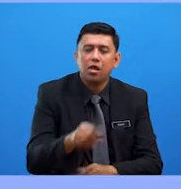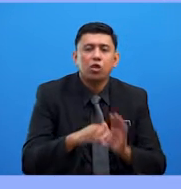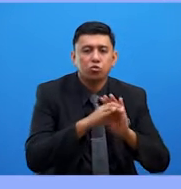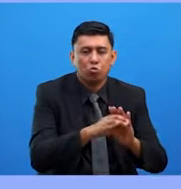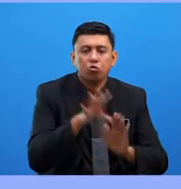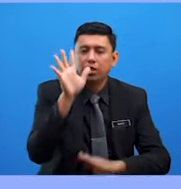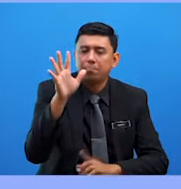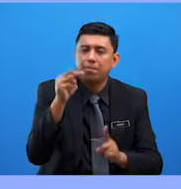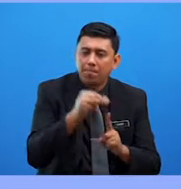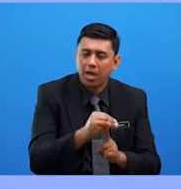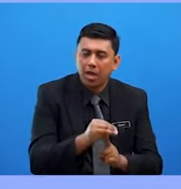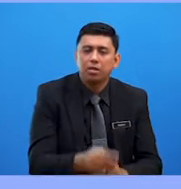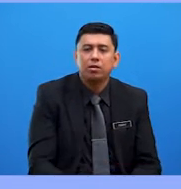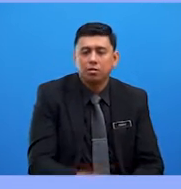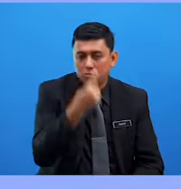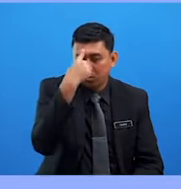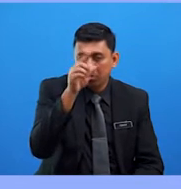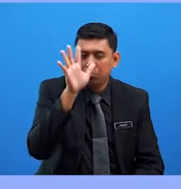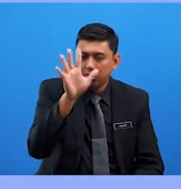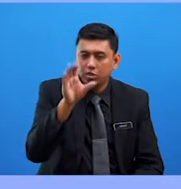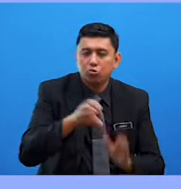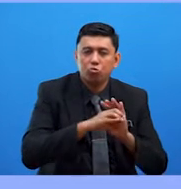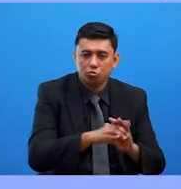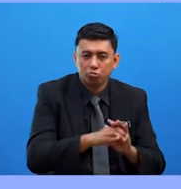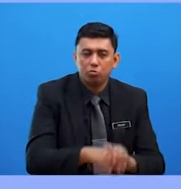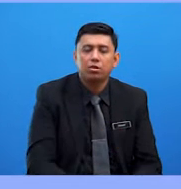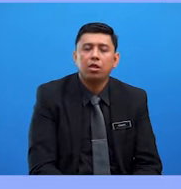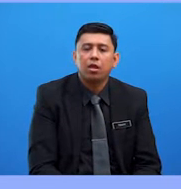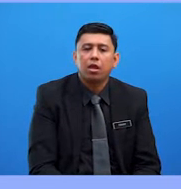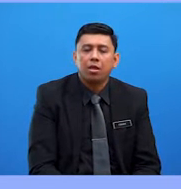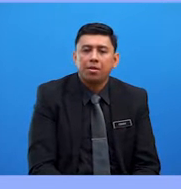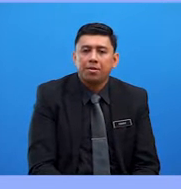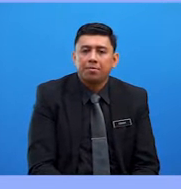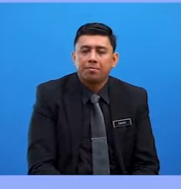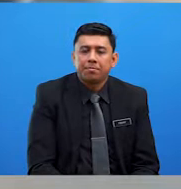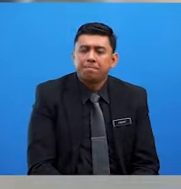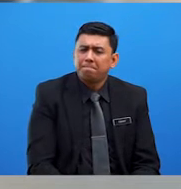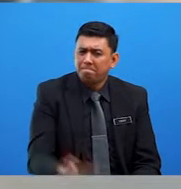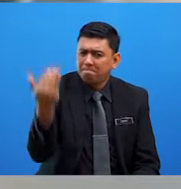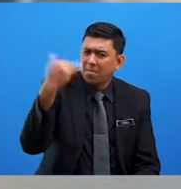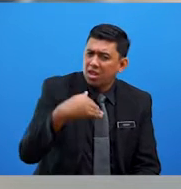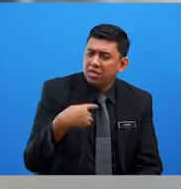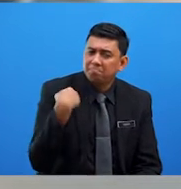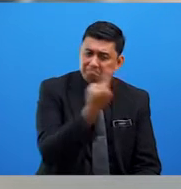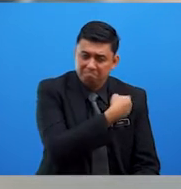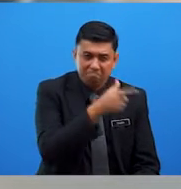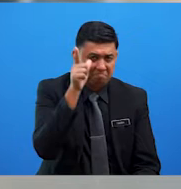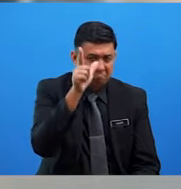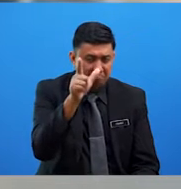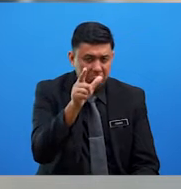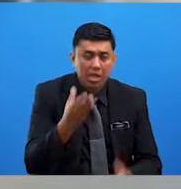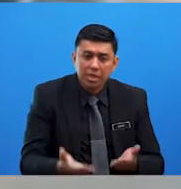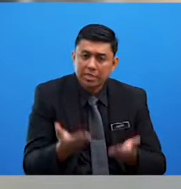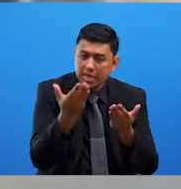Contoh, 5 markah untuk 5 contoh bagi setiap fakta. Mari kita lihat